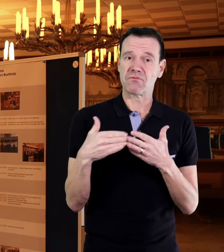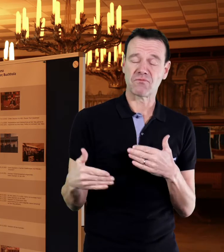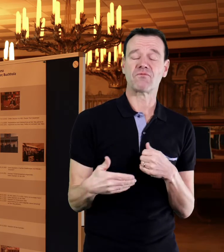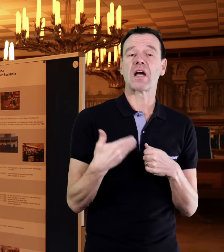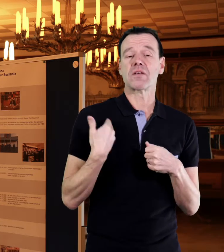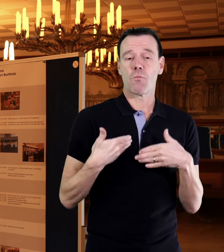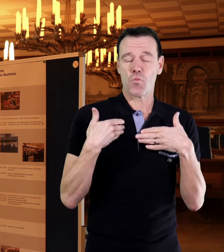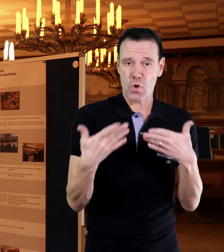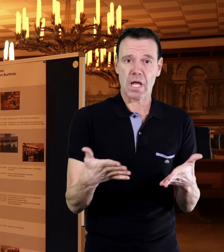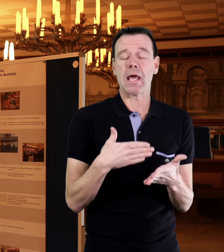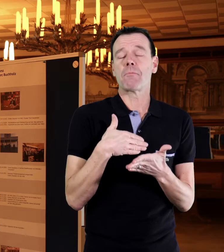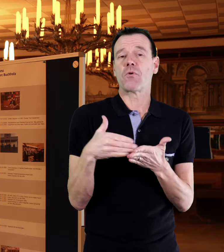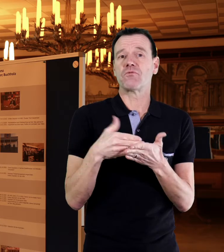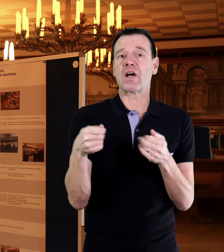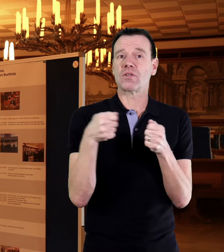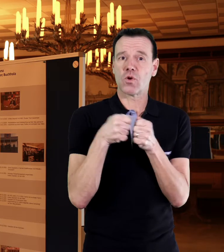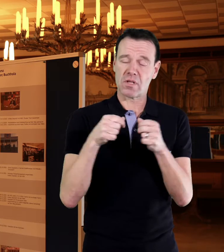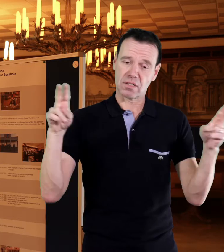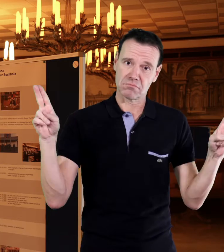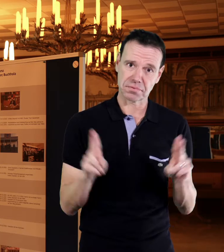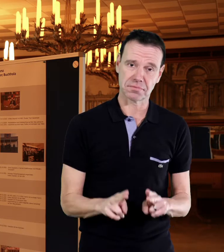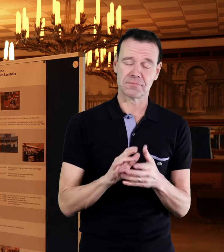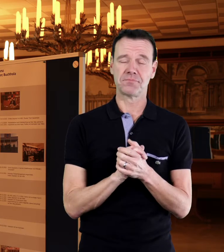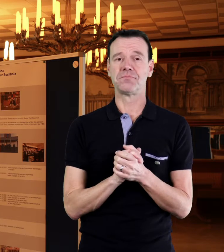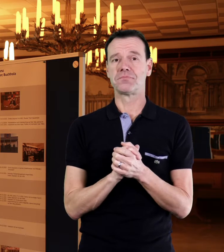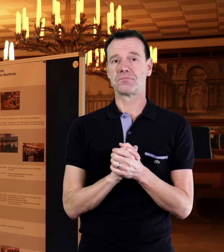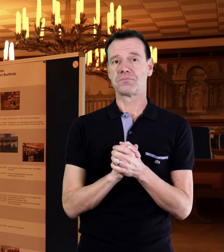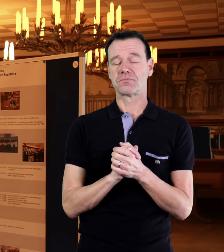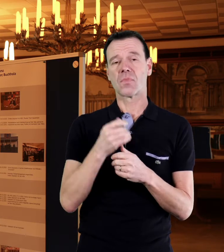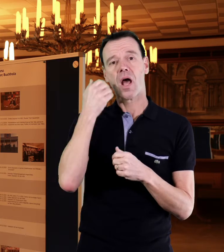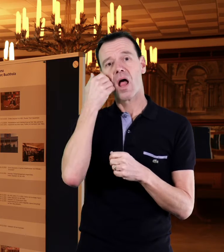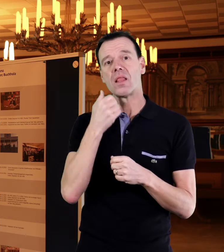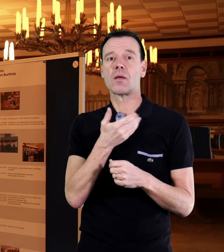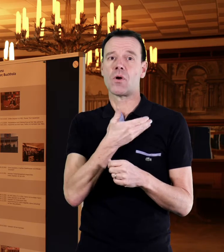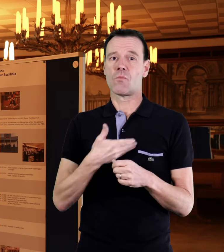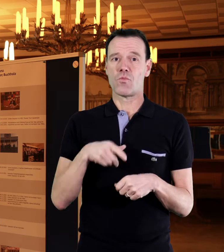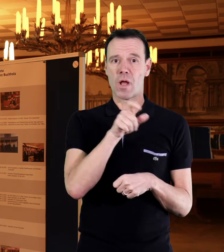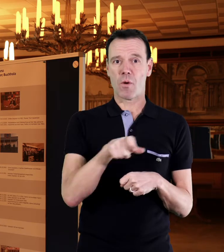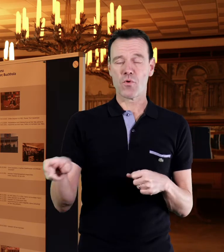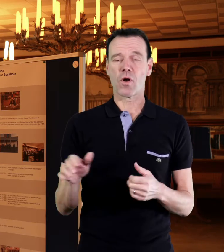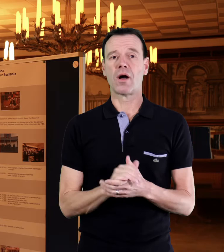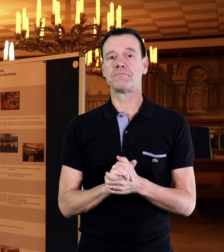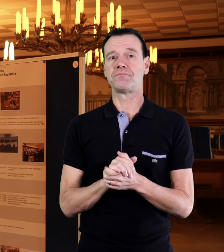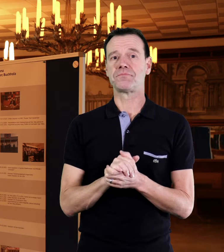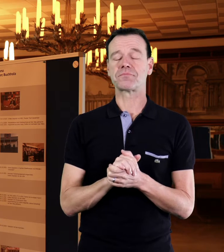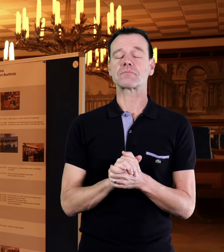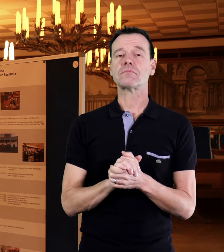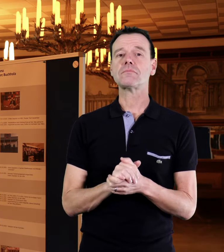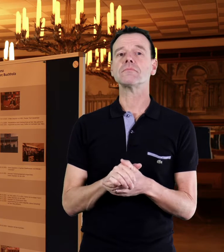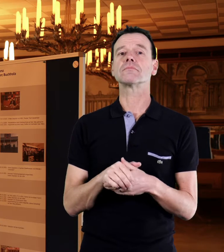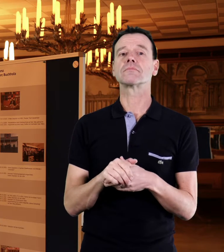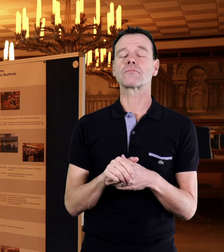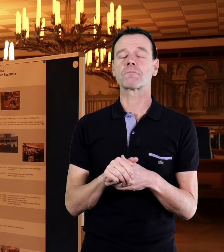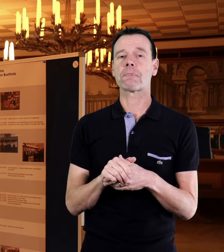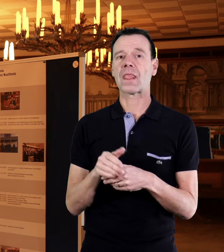unsere Kontakte weiter möglichst einschränken. Liebe Mülheimerinnen und Mülheimer, der Krisenstab unter Leitung